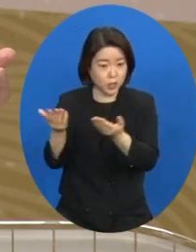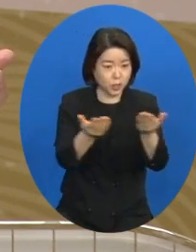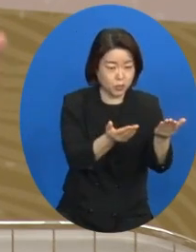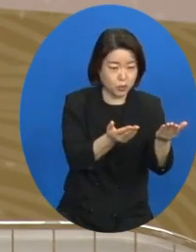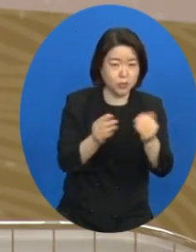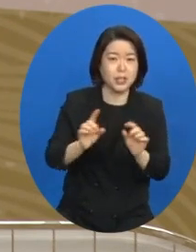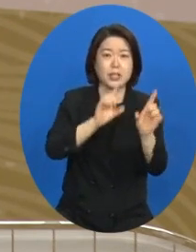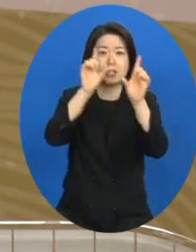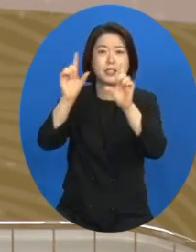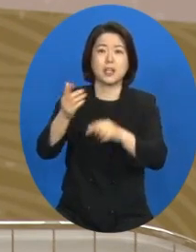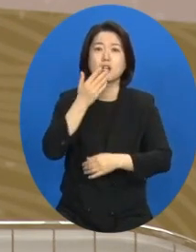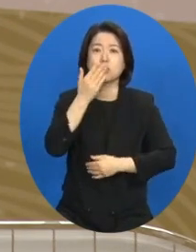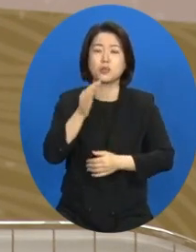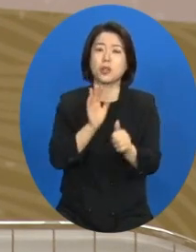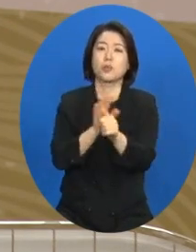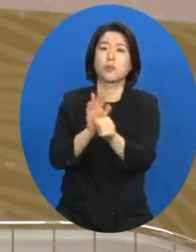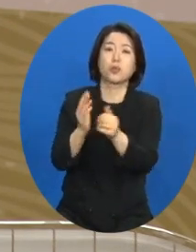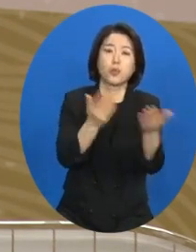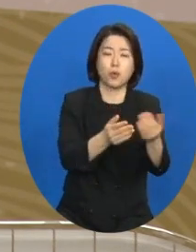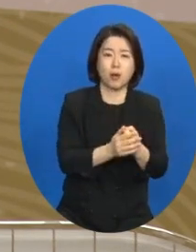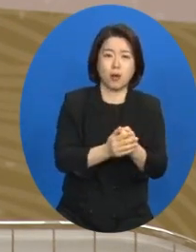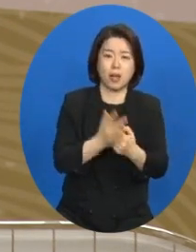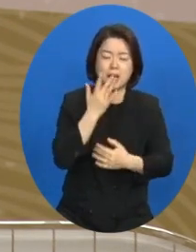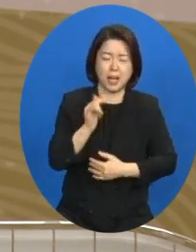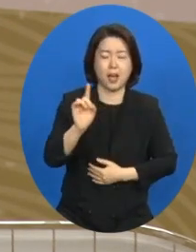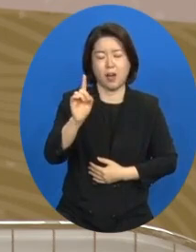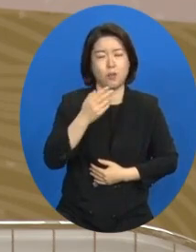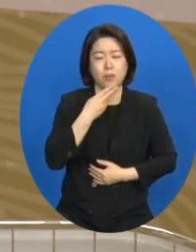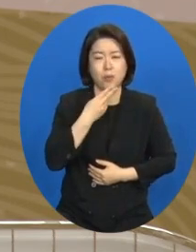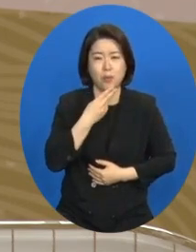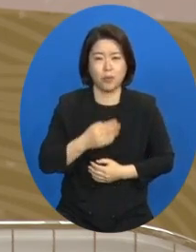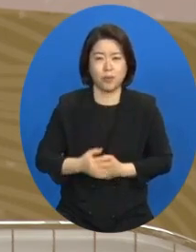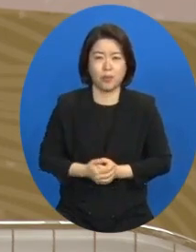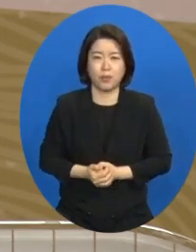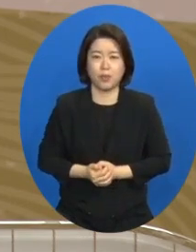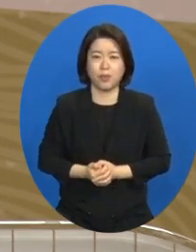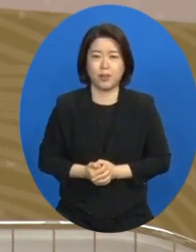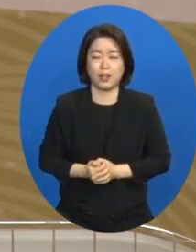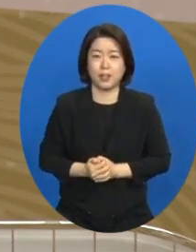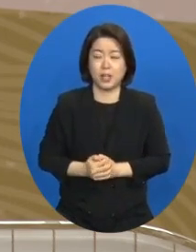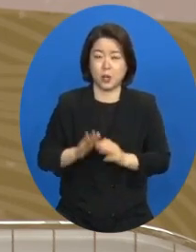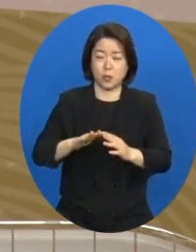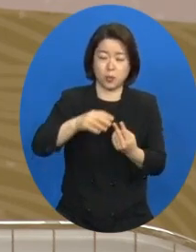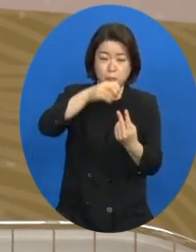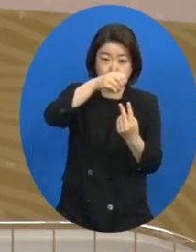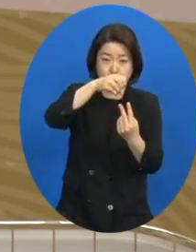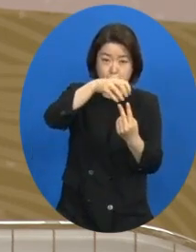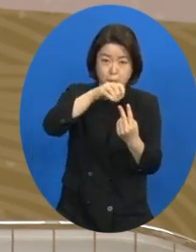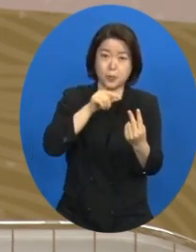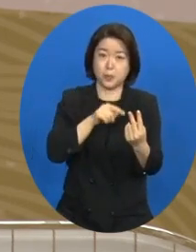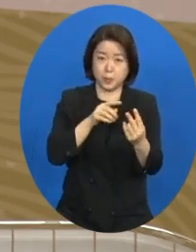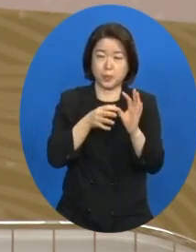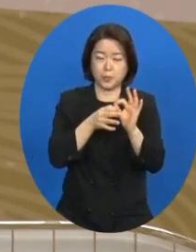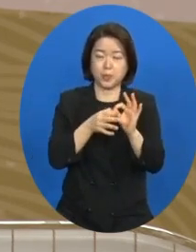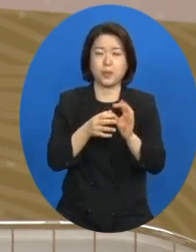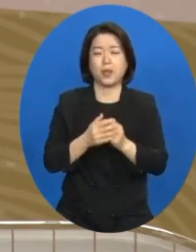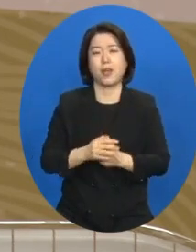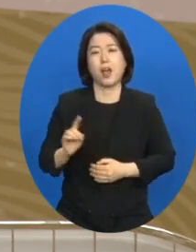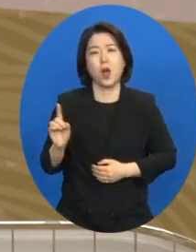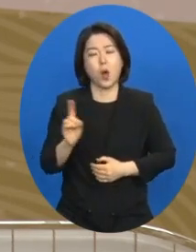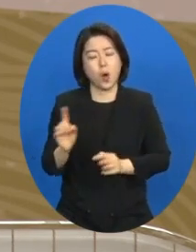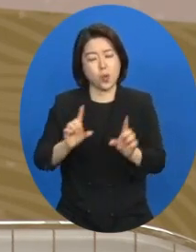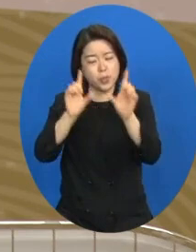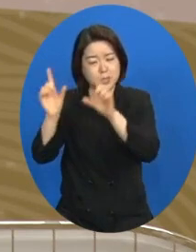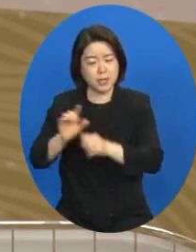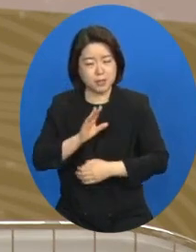살게 하십니다 한 사람도 예외 없습니다 오늘 세례 요한을 통해서 어떤 삶이